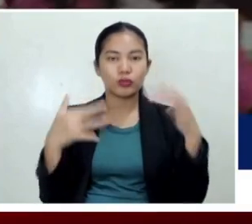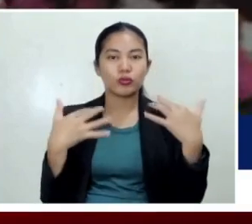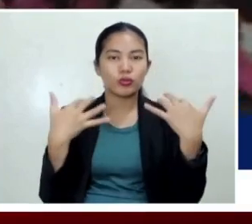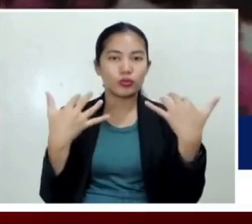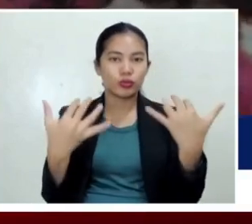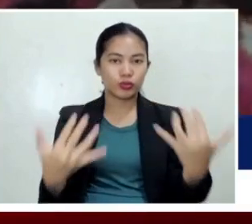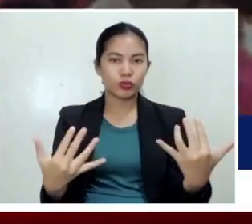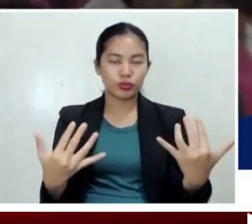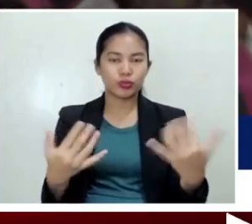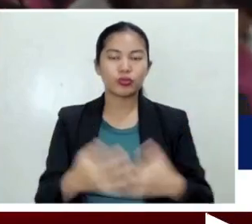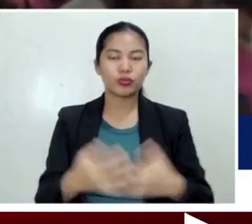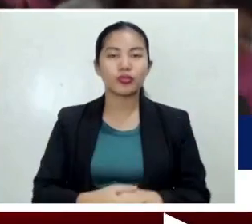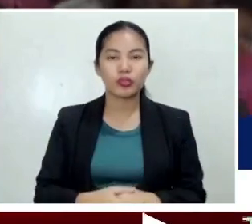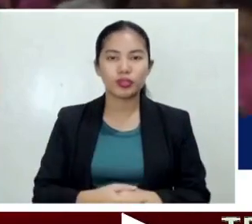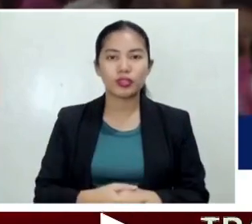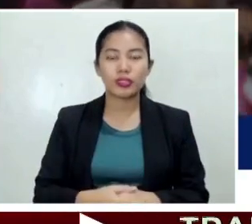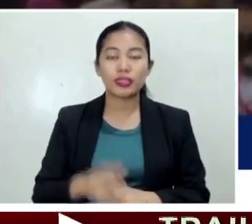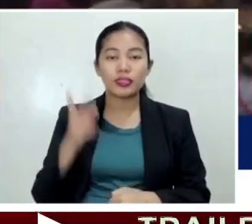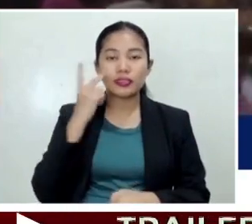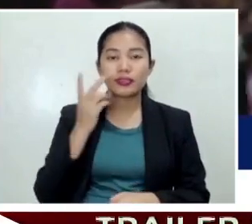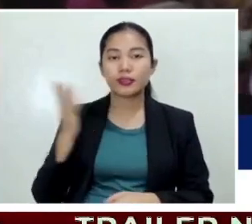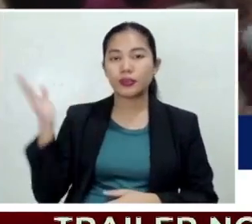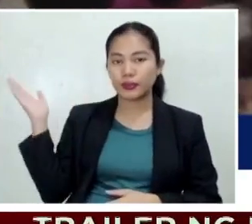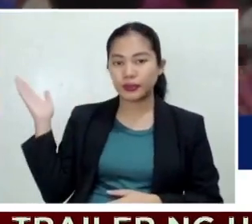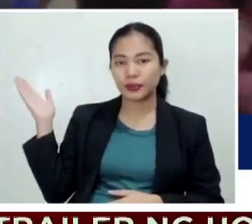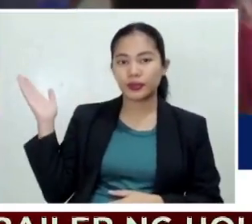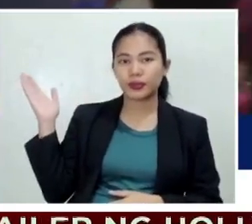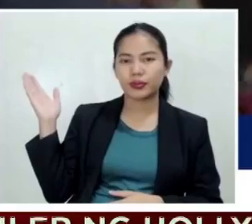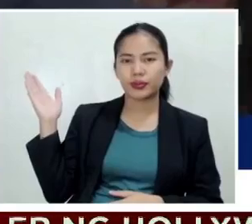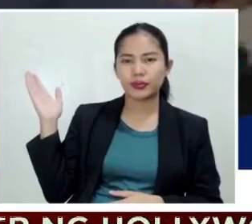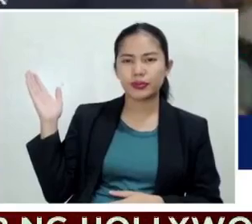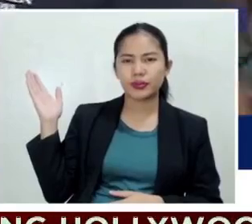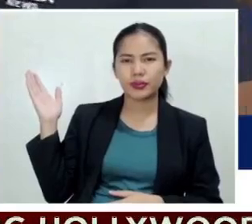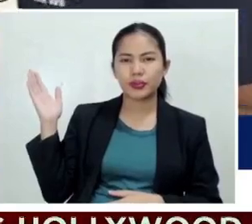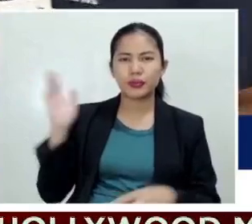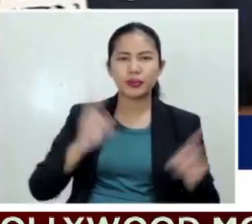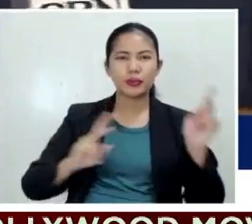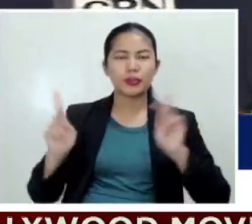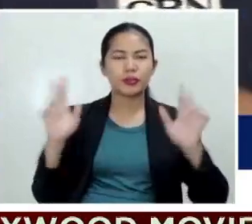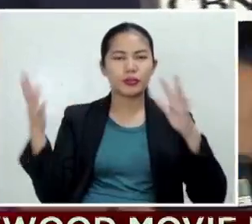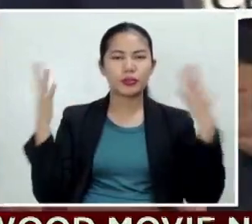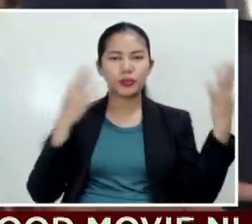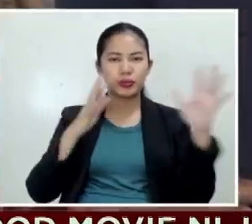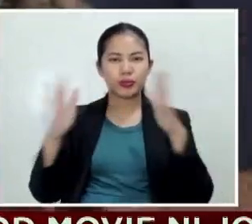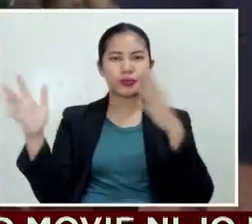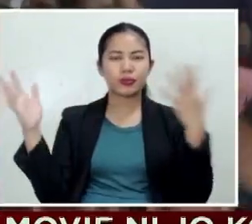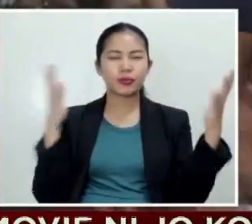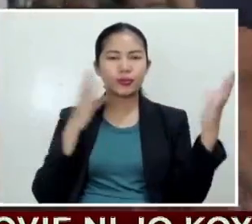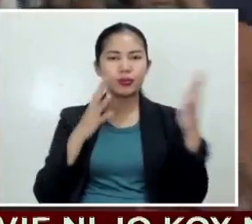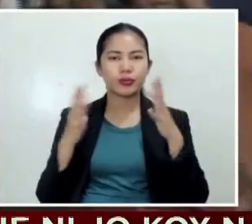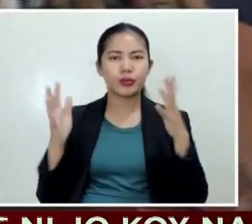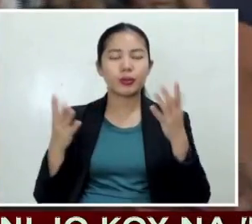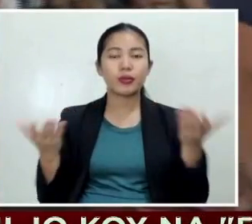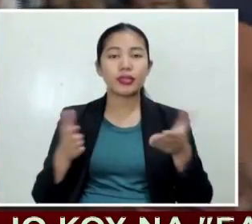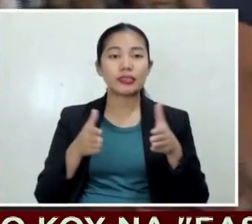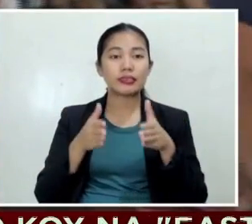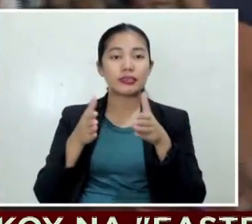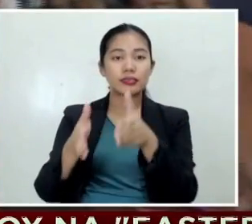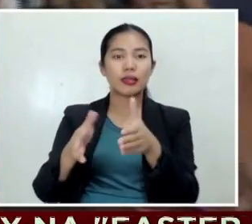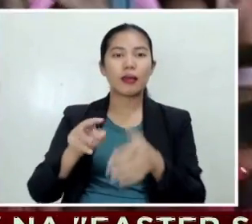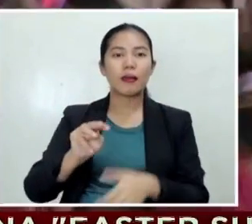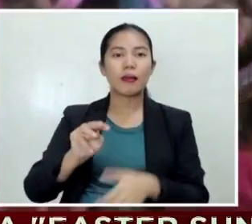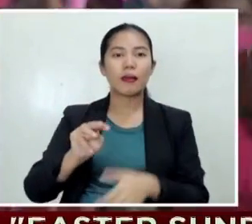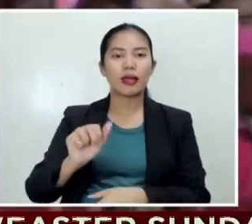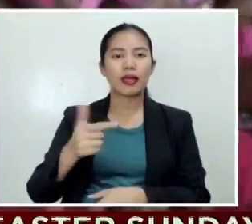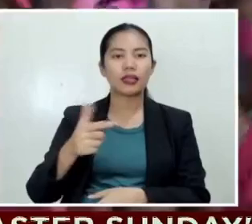Rally. At kung makikita nyo dito sa aking harlikuran, ito yung dulo na ng Magsaysay Avenue na